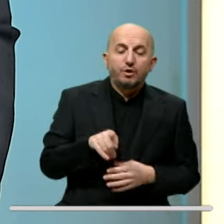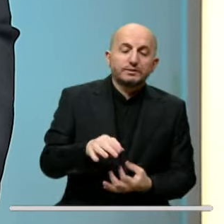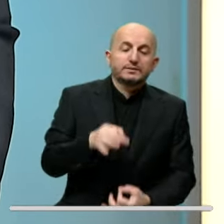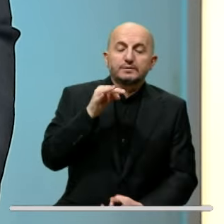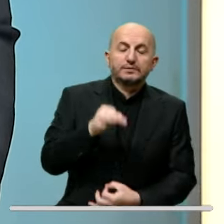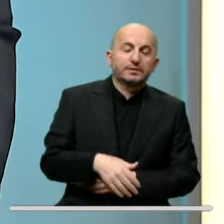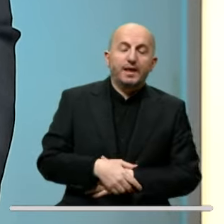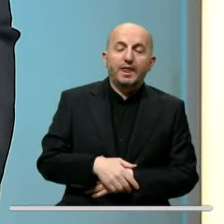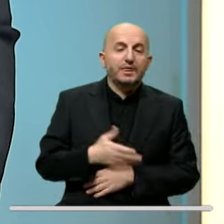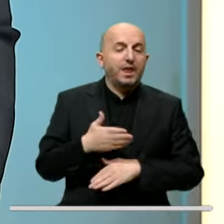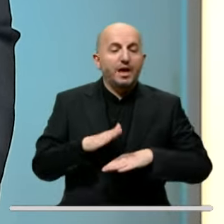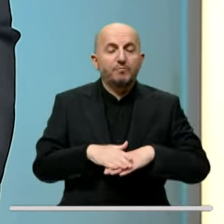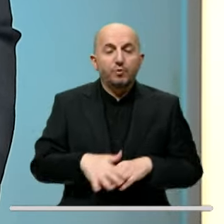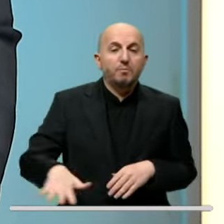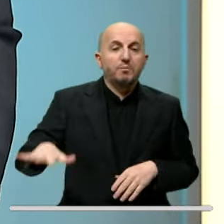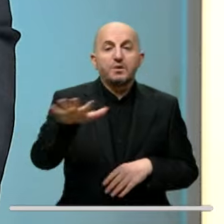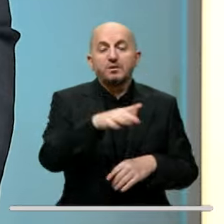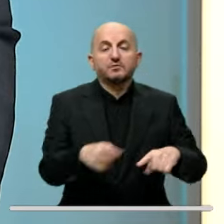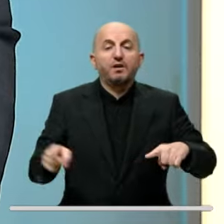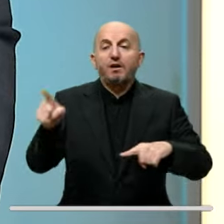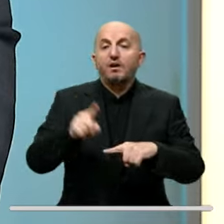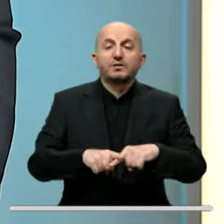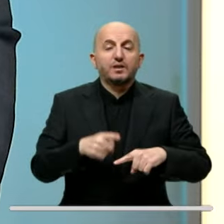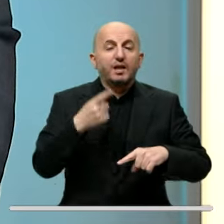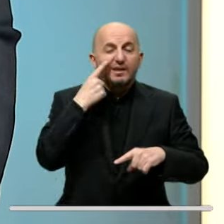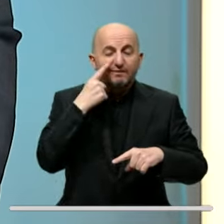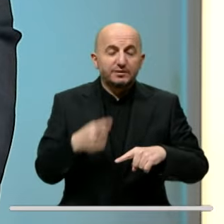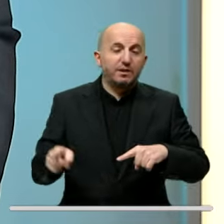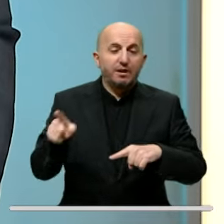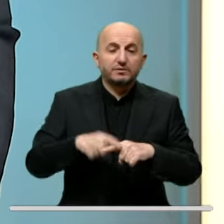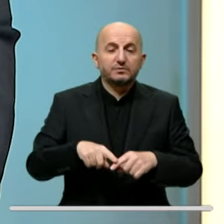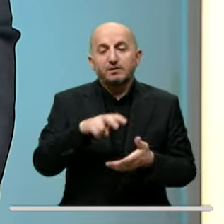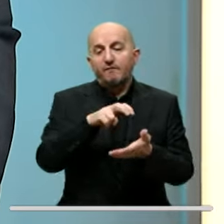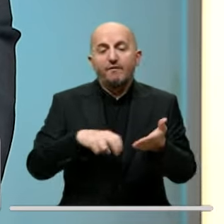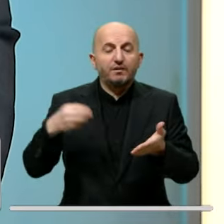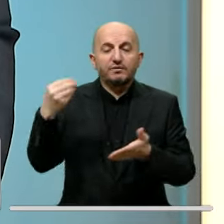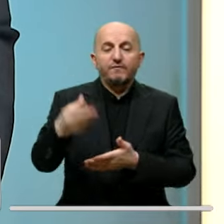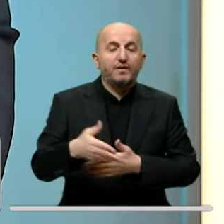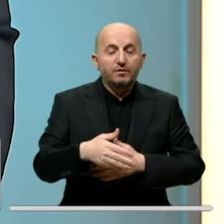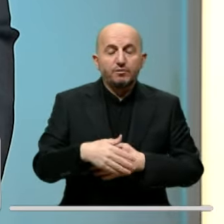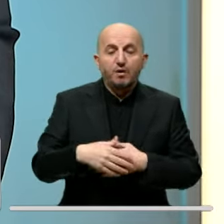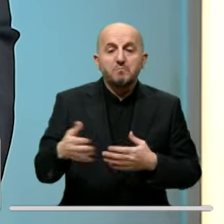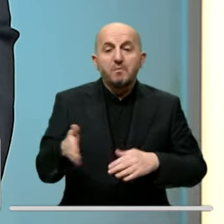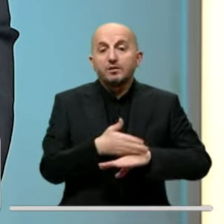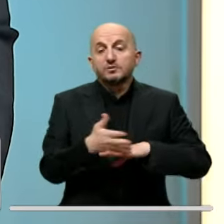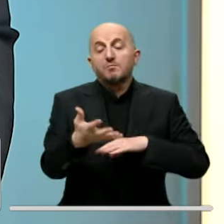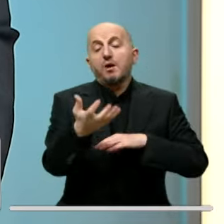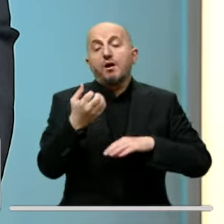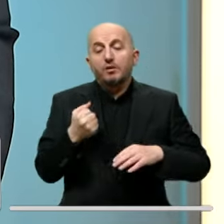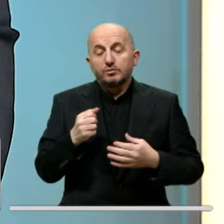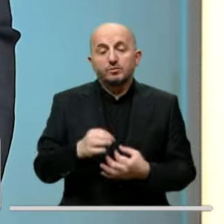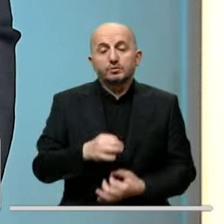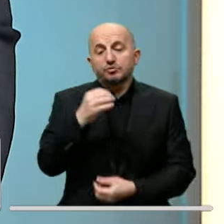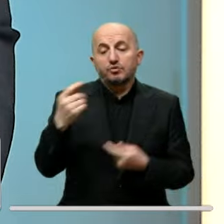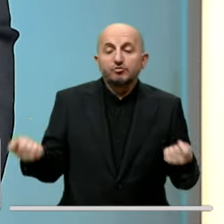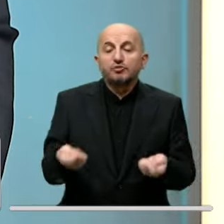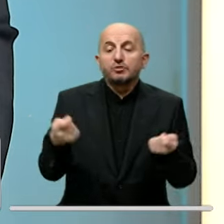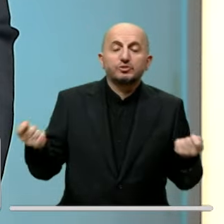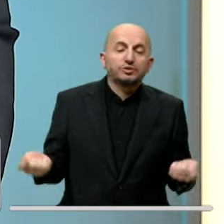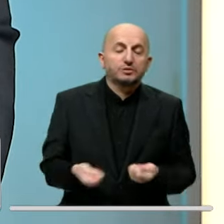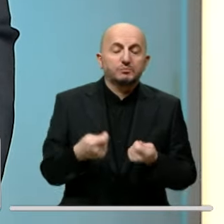insan ne yapıyor? Piyasaya katkıda bulunuyor, devlete katkıda bulunuyor. Vergi veriyor, malzeme alıyor, insan